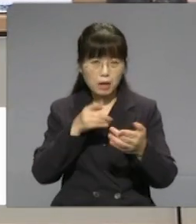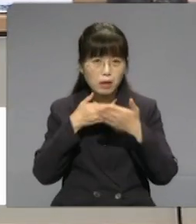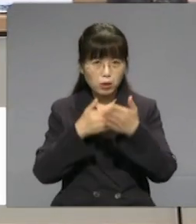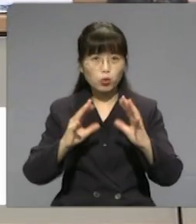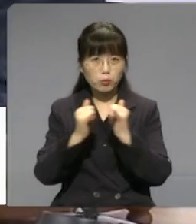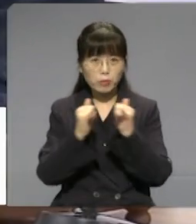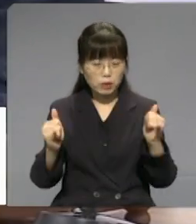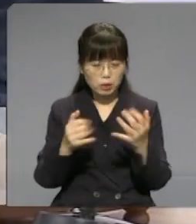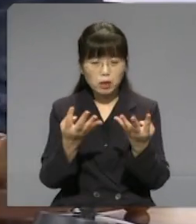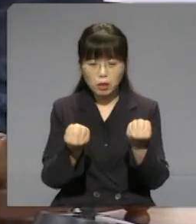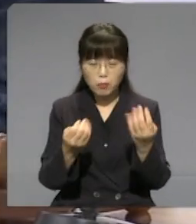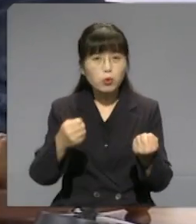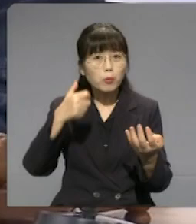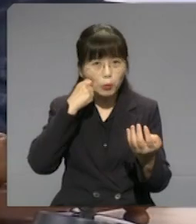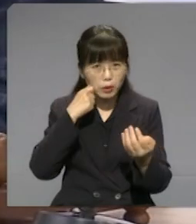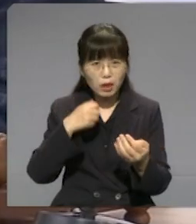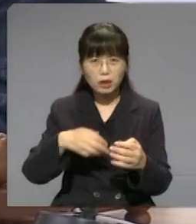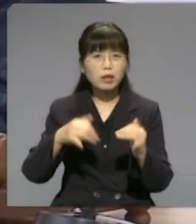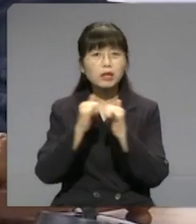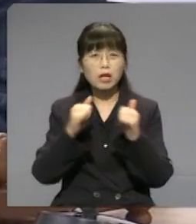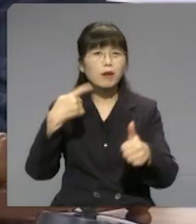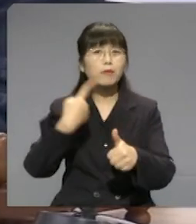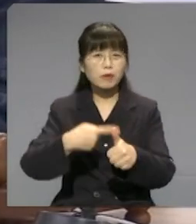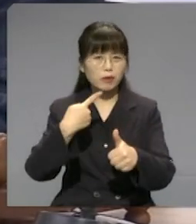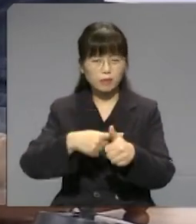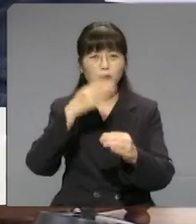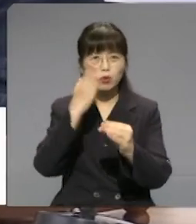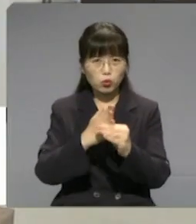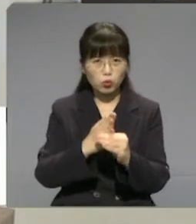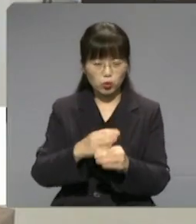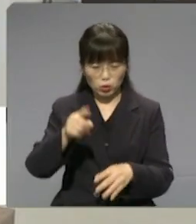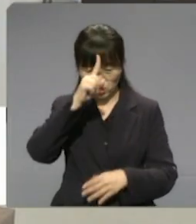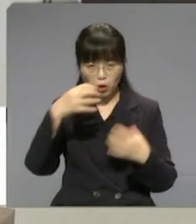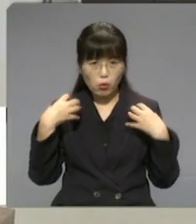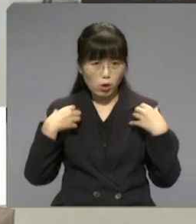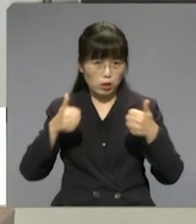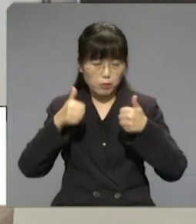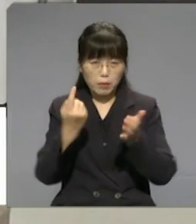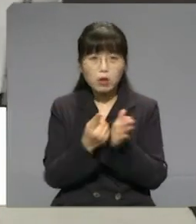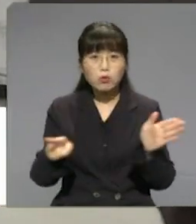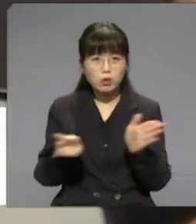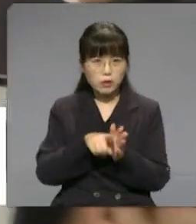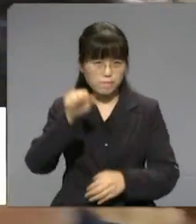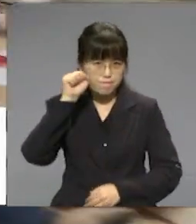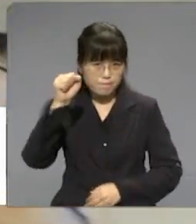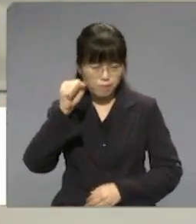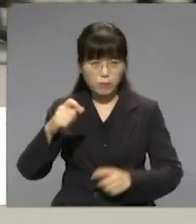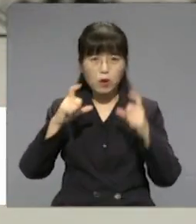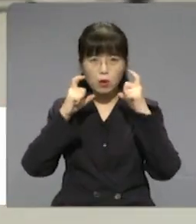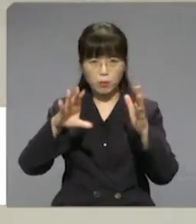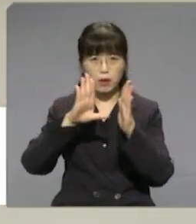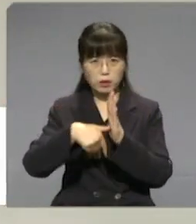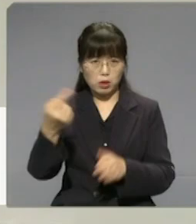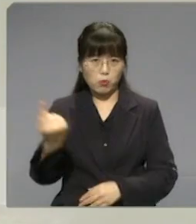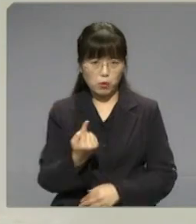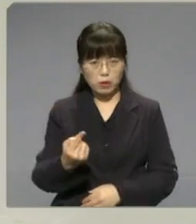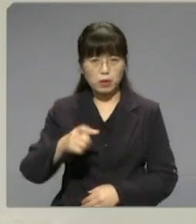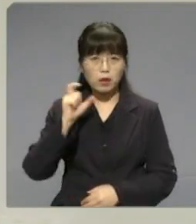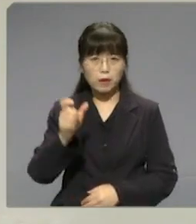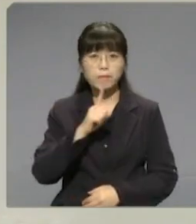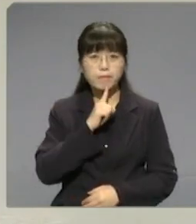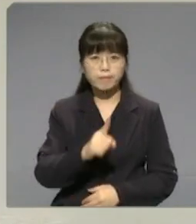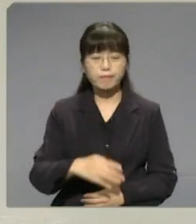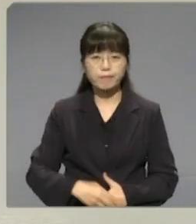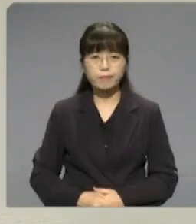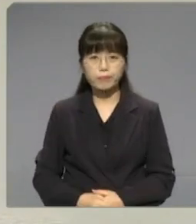국민을 셈도 못하는 미개인 취급하고 있다며 이제 정권 심판을 위해 항제를 선포해야 할 때가 왔다고